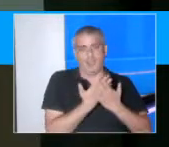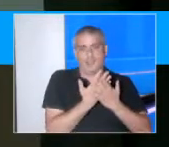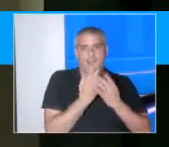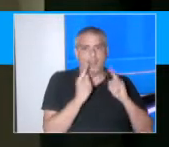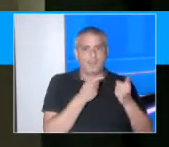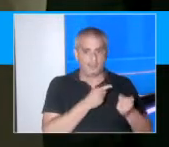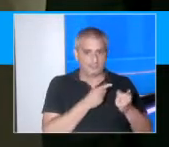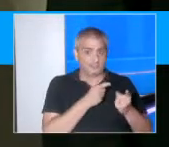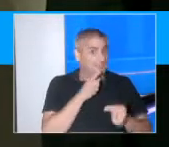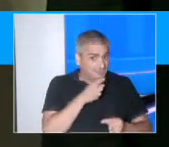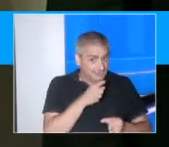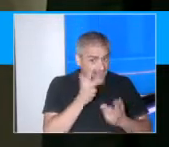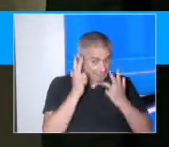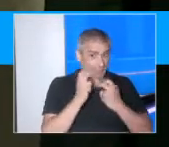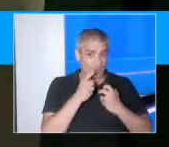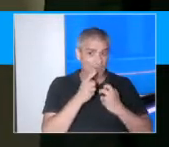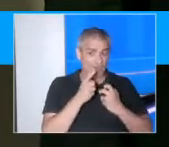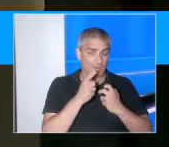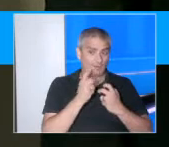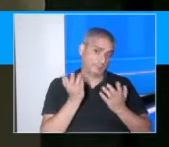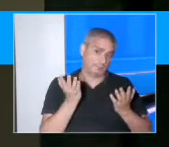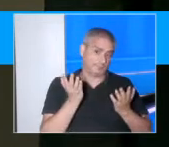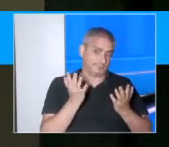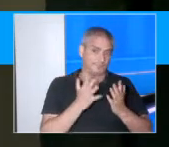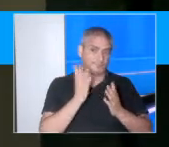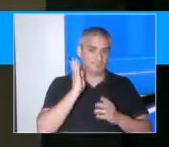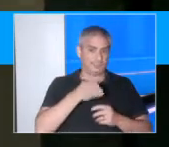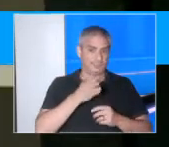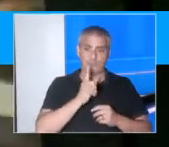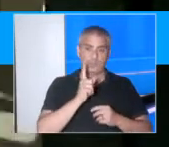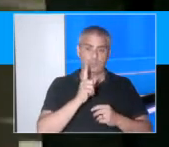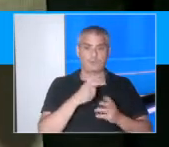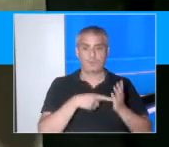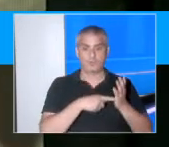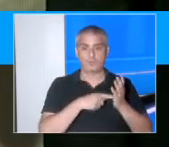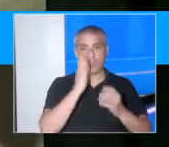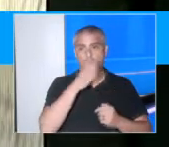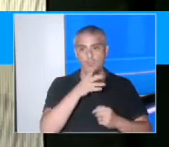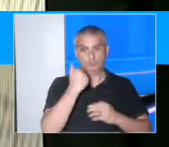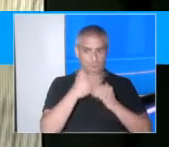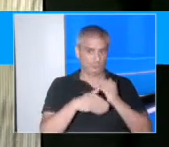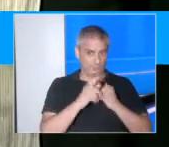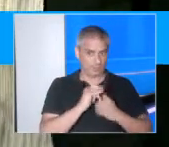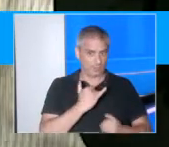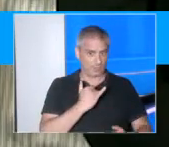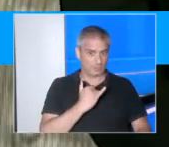לאירוע, זה צפוי להגדיל, אני מתאר לעצמי, את גזר הדין, לא את גזר הדין, למשל, את העונש בסופו של דבר,